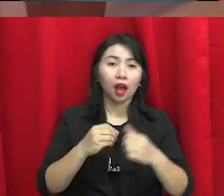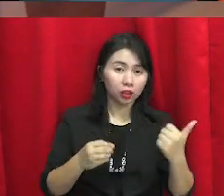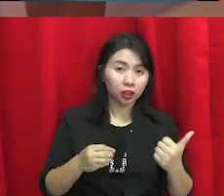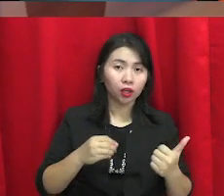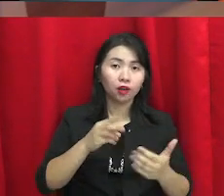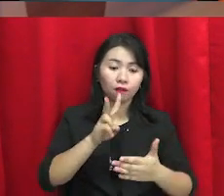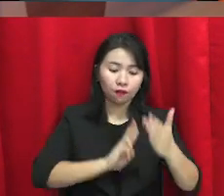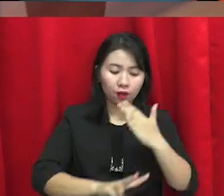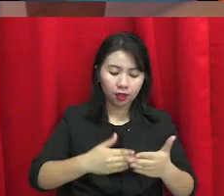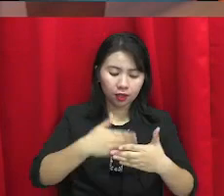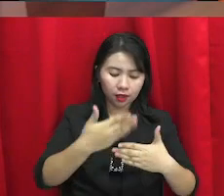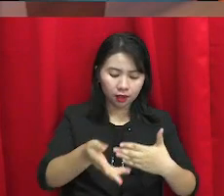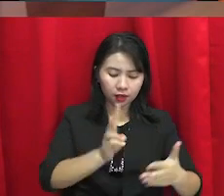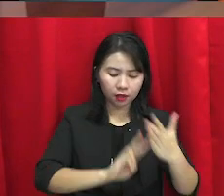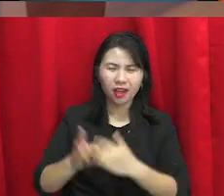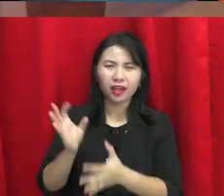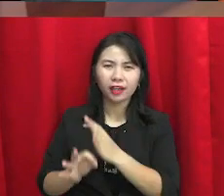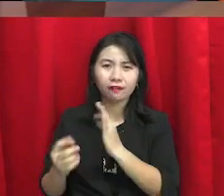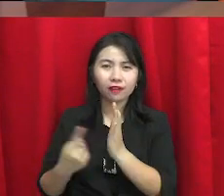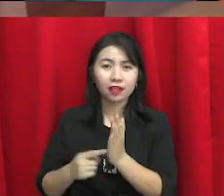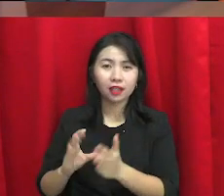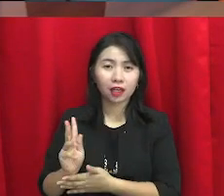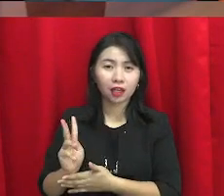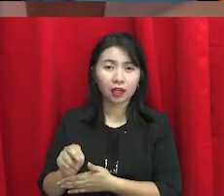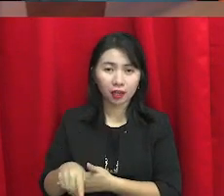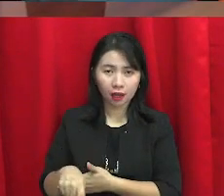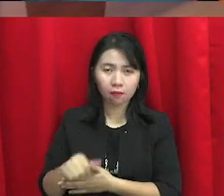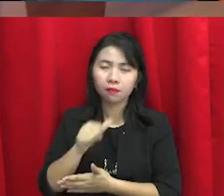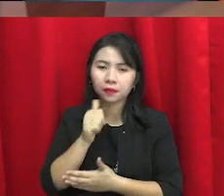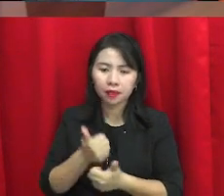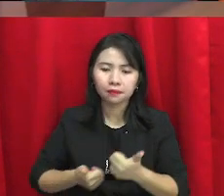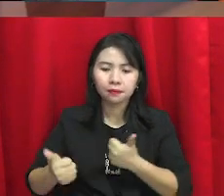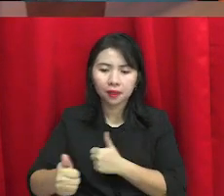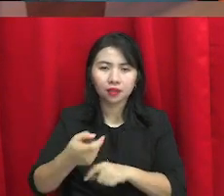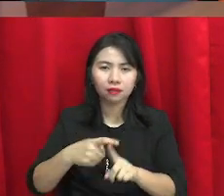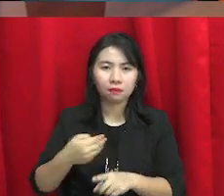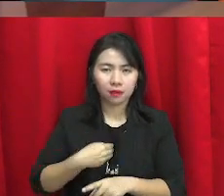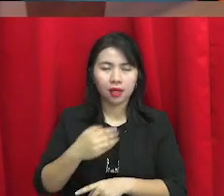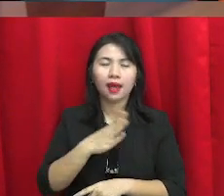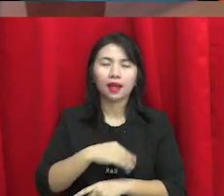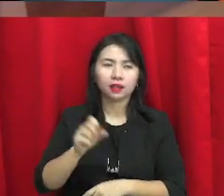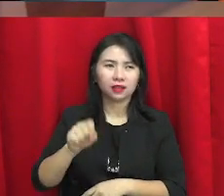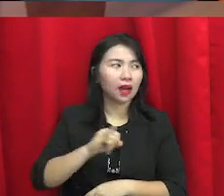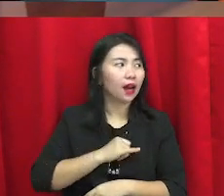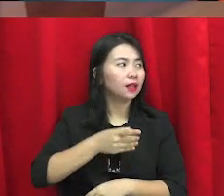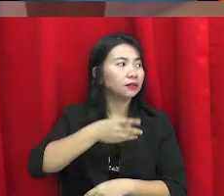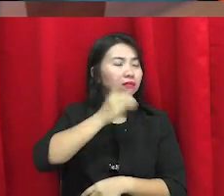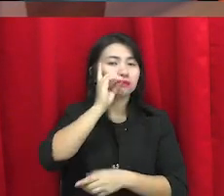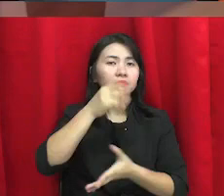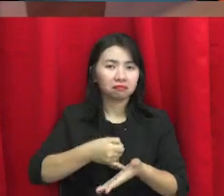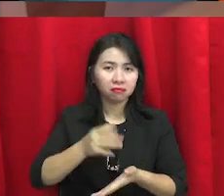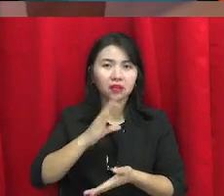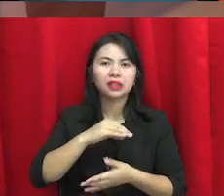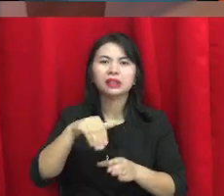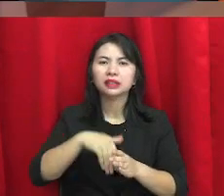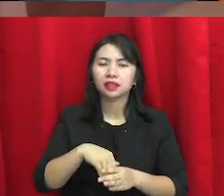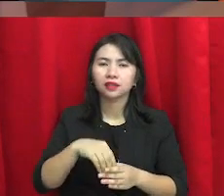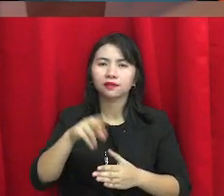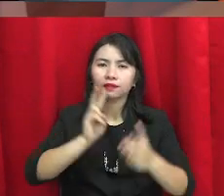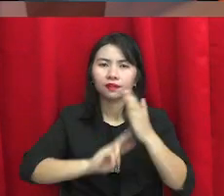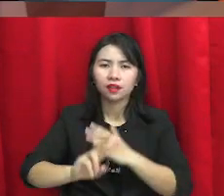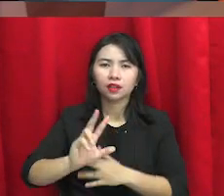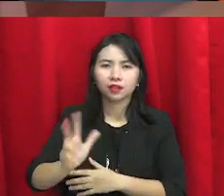this cup may not pass from me, except I drink it. You see? Dito na, ang desire niya hindi sa kabila, sa verse